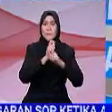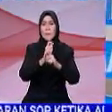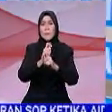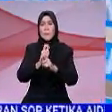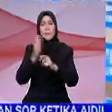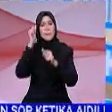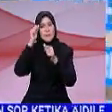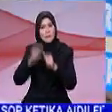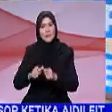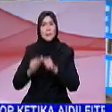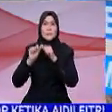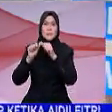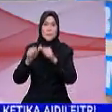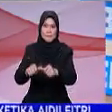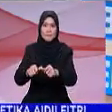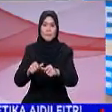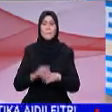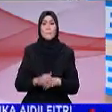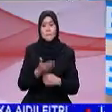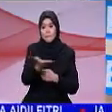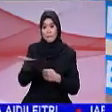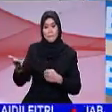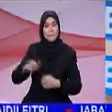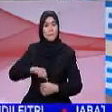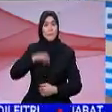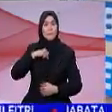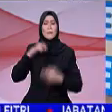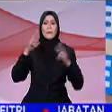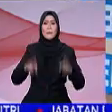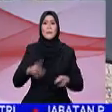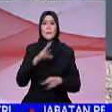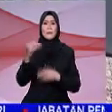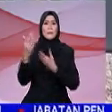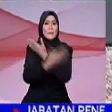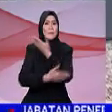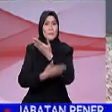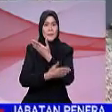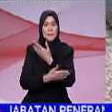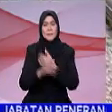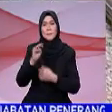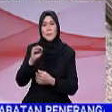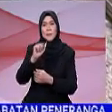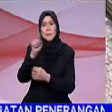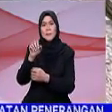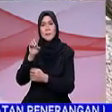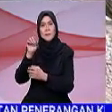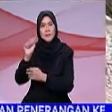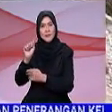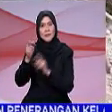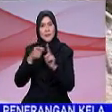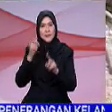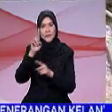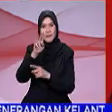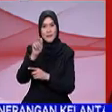dikenang sampai bila-bila. Merekalah kebanggaan rakyat dan negara. Majidah Ismail, RTM.